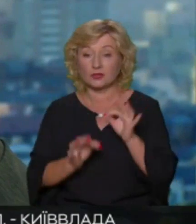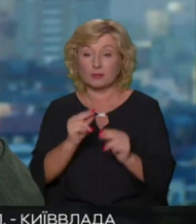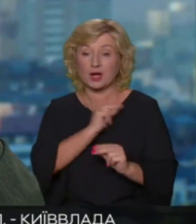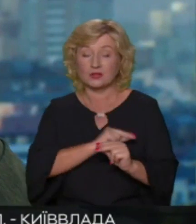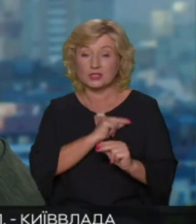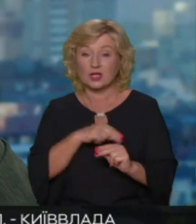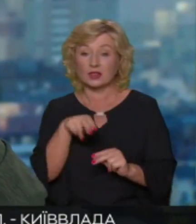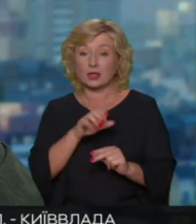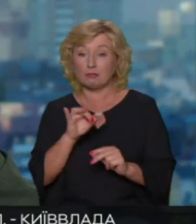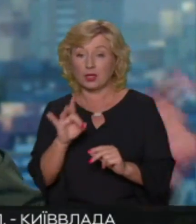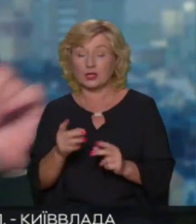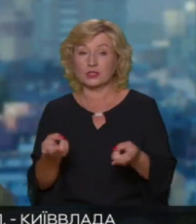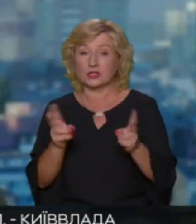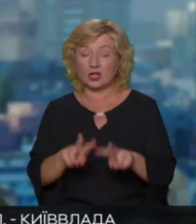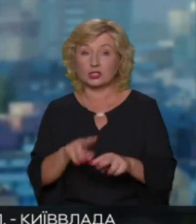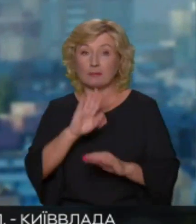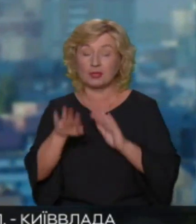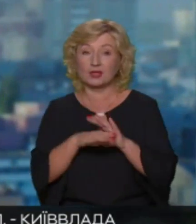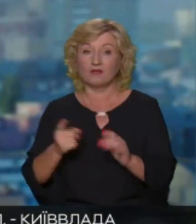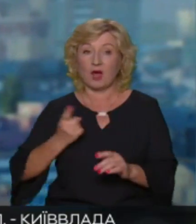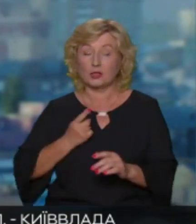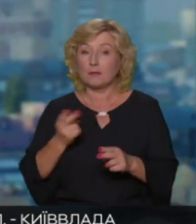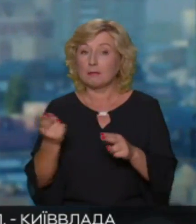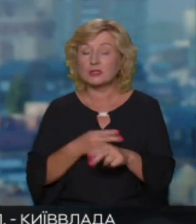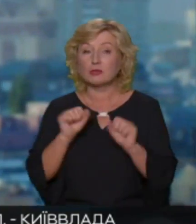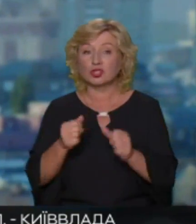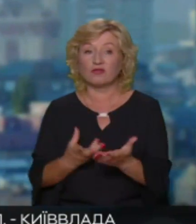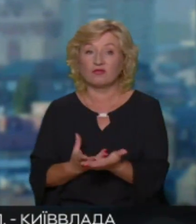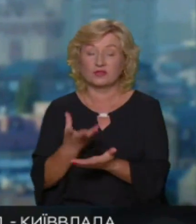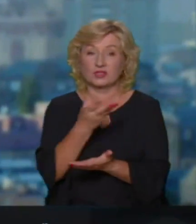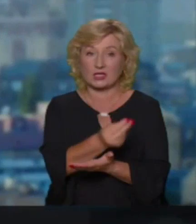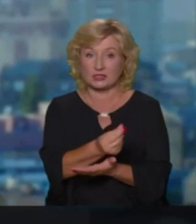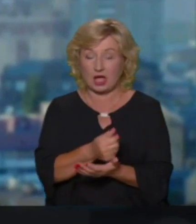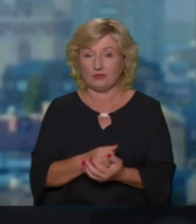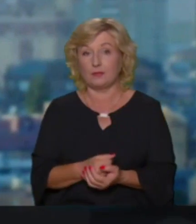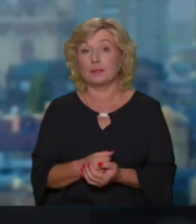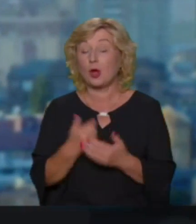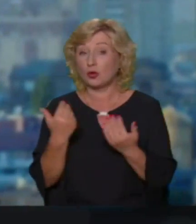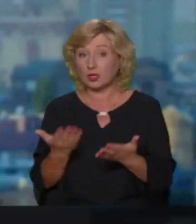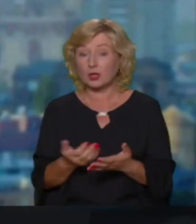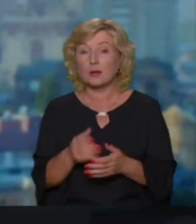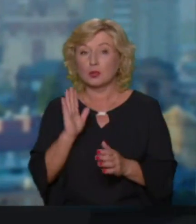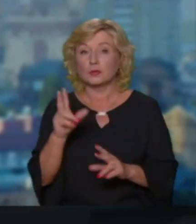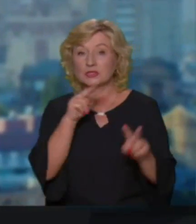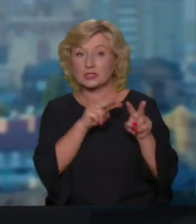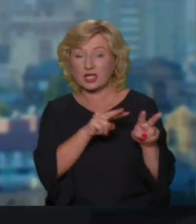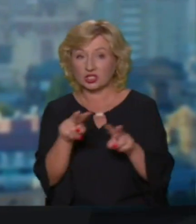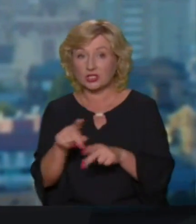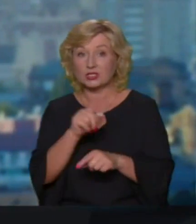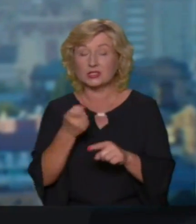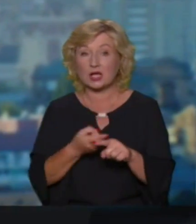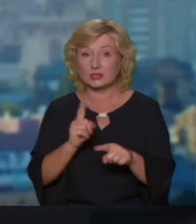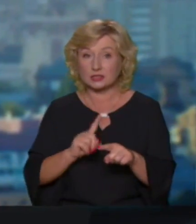ДБР проситимуть суд залишити його під вартою без можливості внесення застави. От так. Будемо стежити, звичайно, за